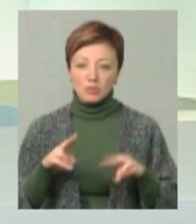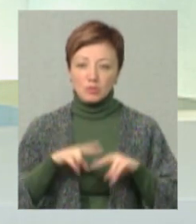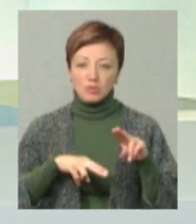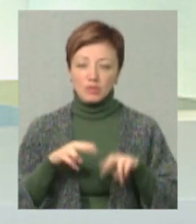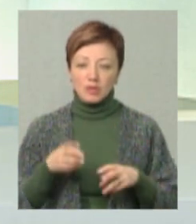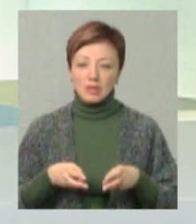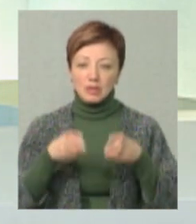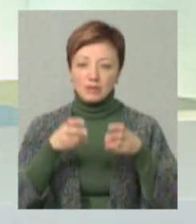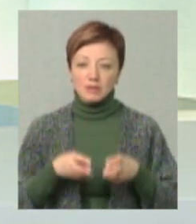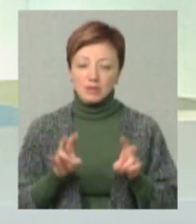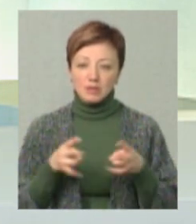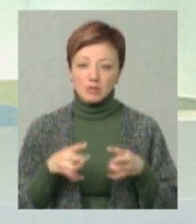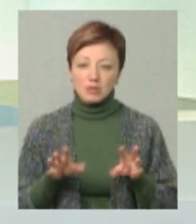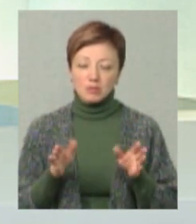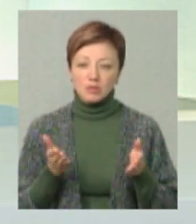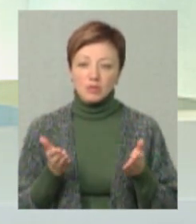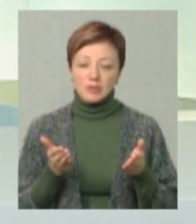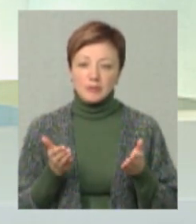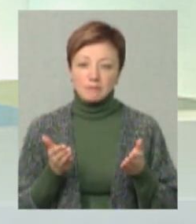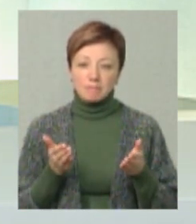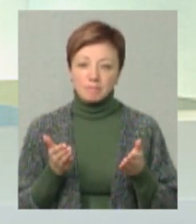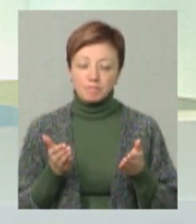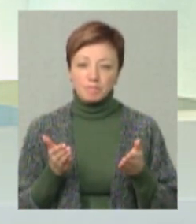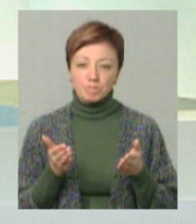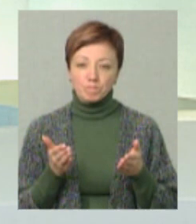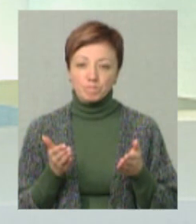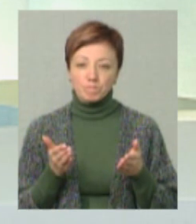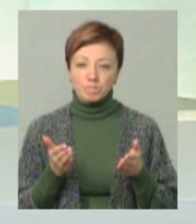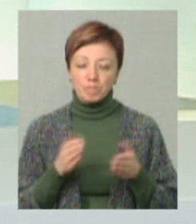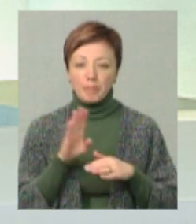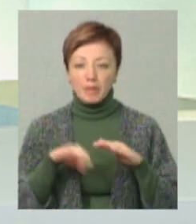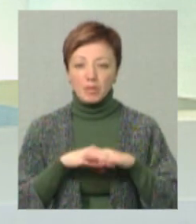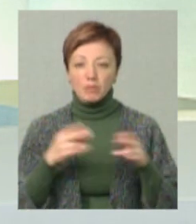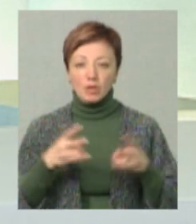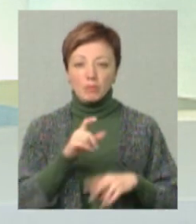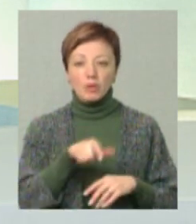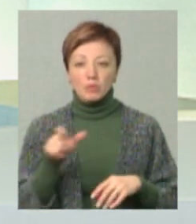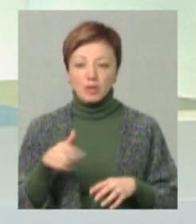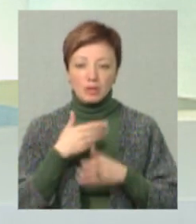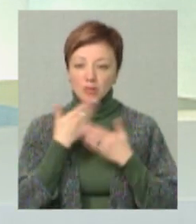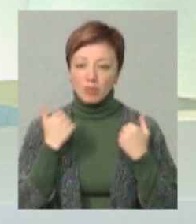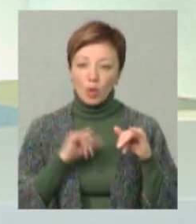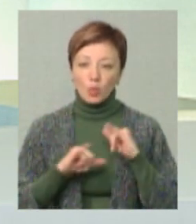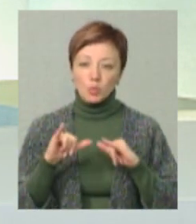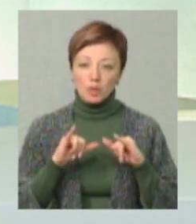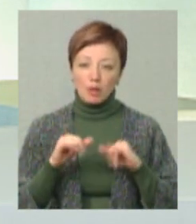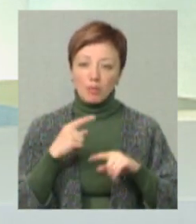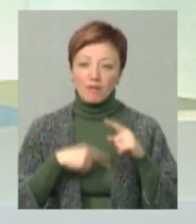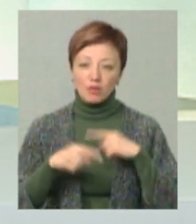потрібно будувати ліфти. І, власне, під потреби тих людей, які не мають